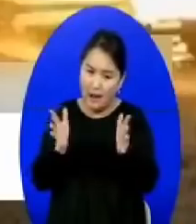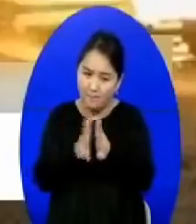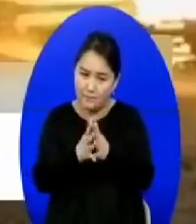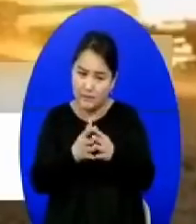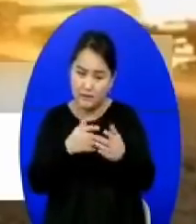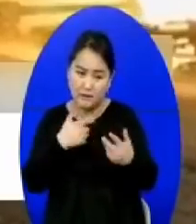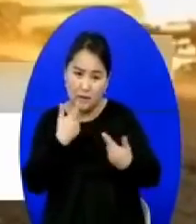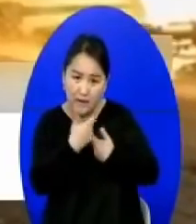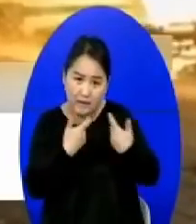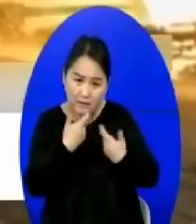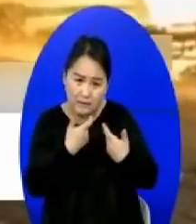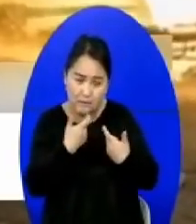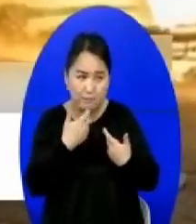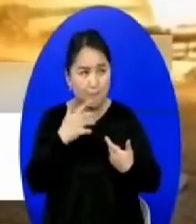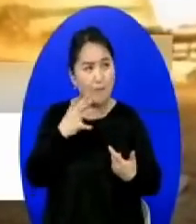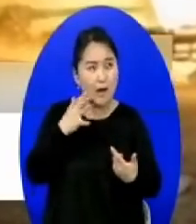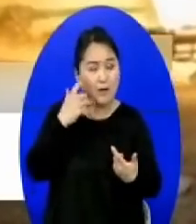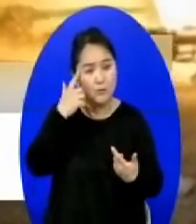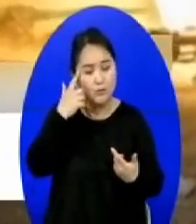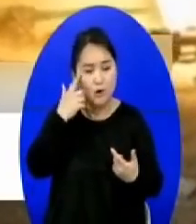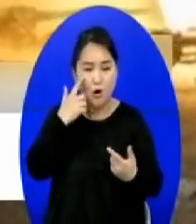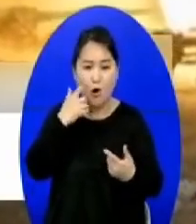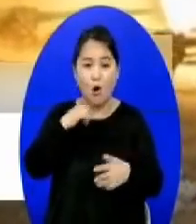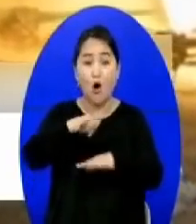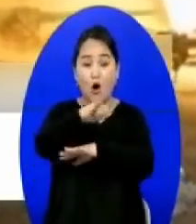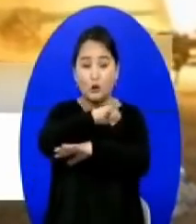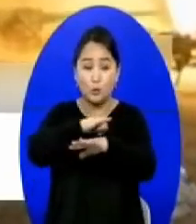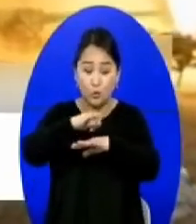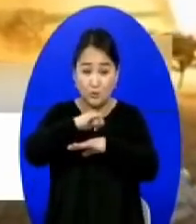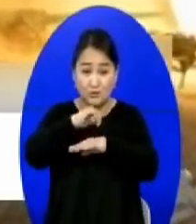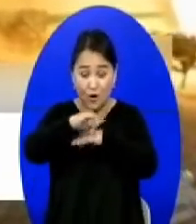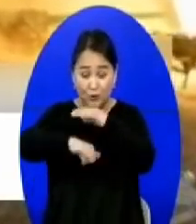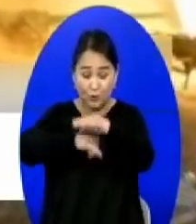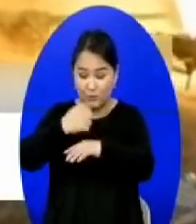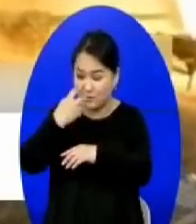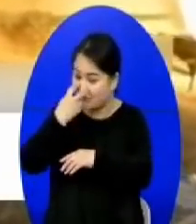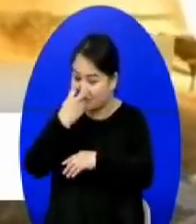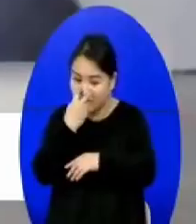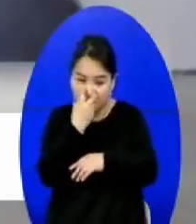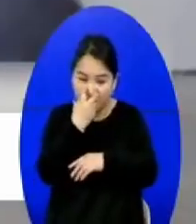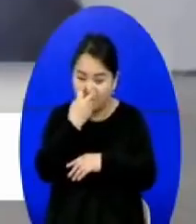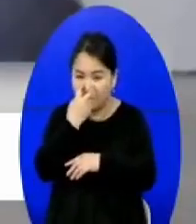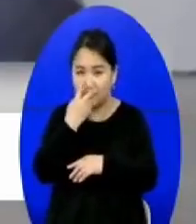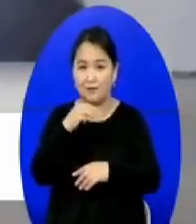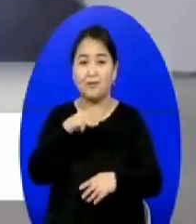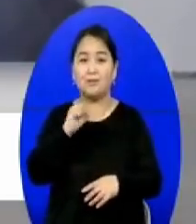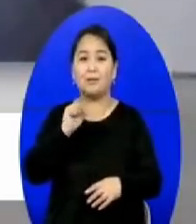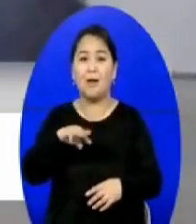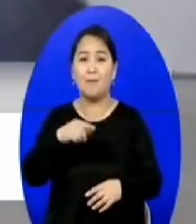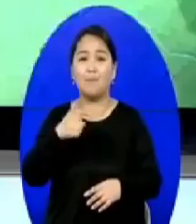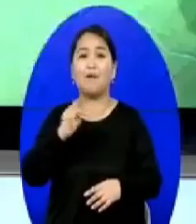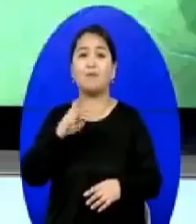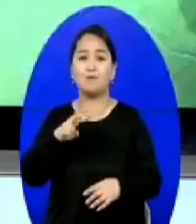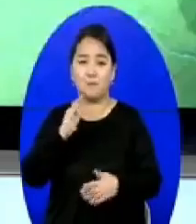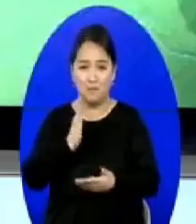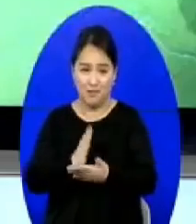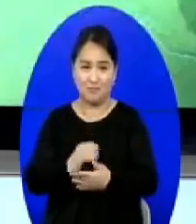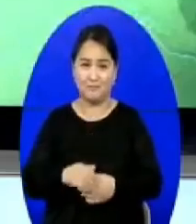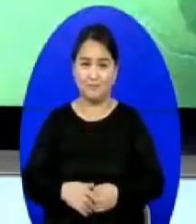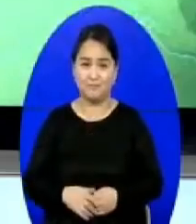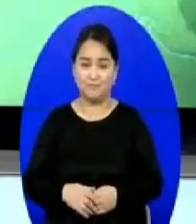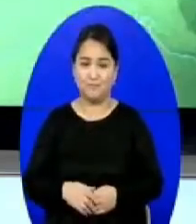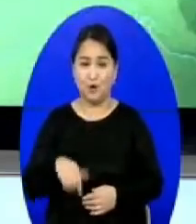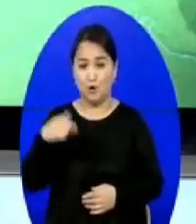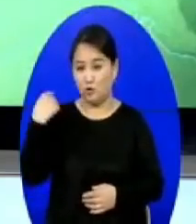одоо пуужин харвсан байж магадгүй маа гэж одоо олон улсын ажиглагчдийн хувьд бол нөхцөл байдлыг таамаглаж харж байна. За өчигдөр